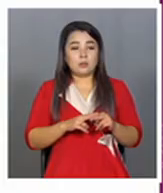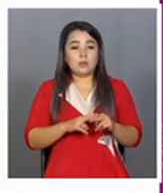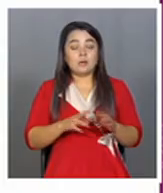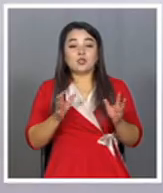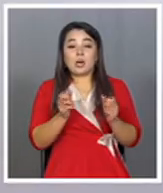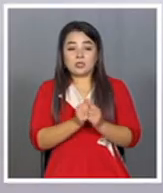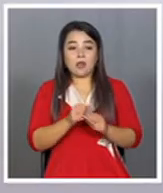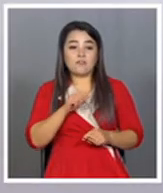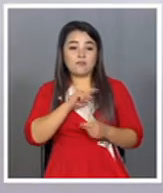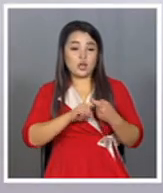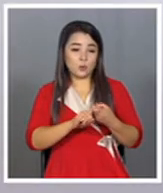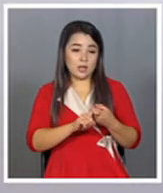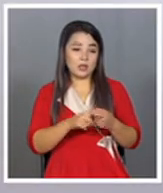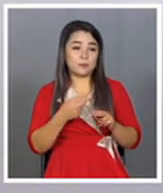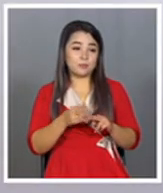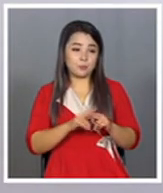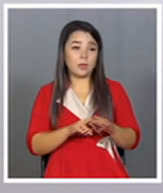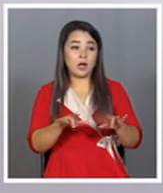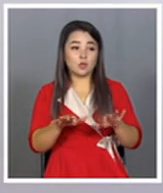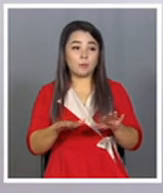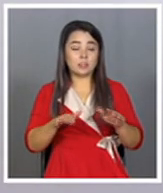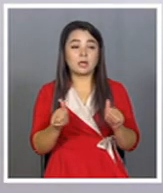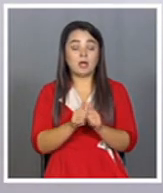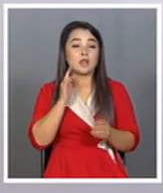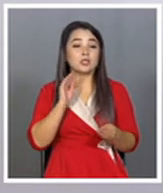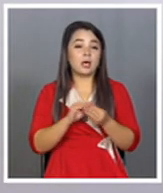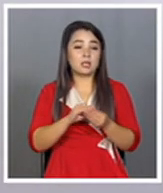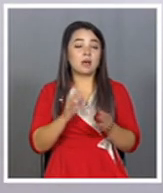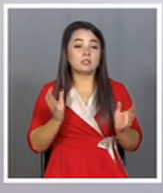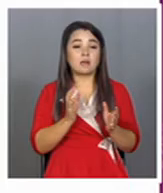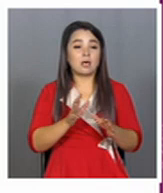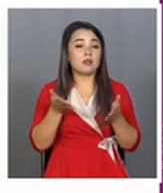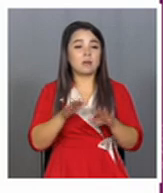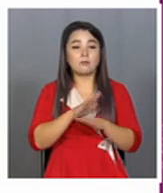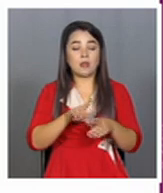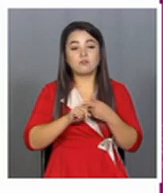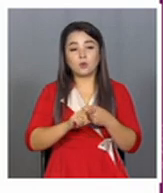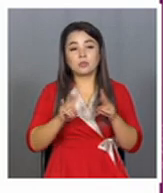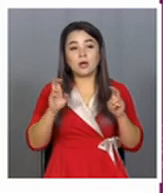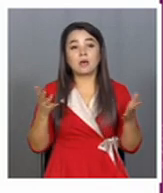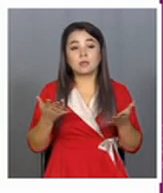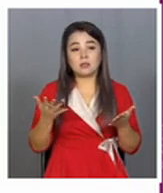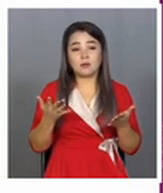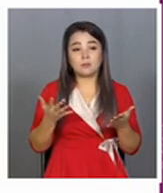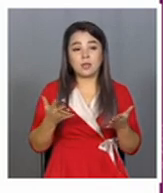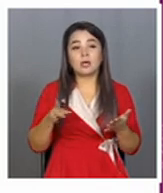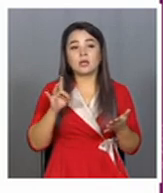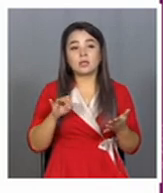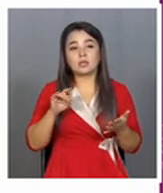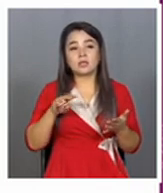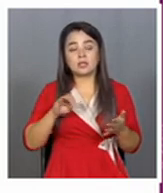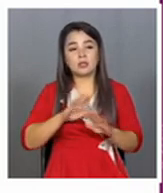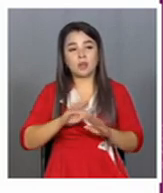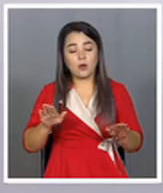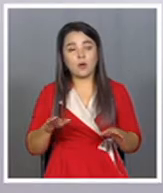ұстағыш вирустар. Компьютер жадында тұрақты сақталмайтын вирустар. Ол резиденттік